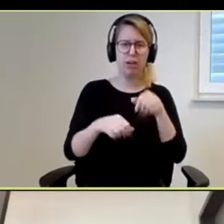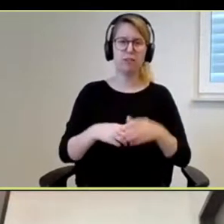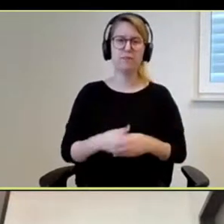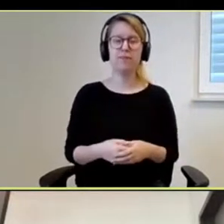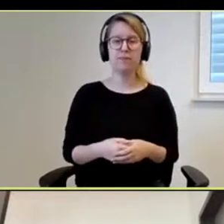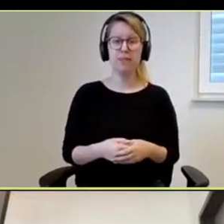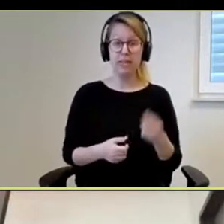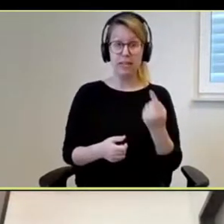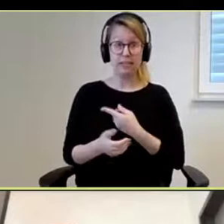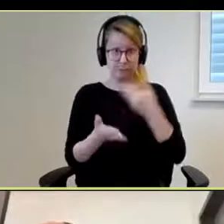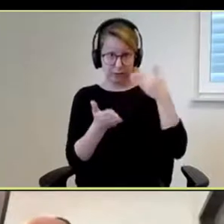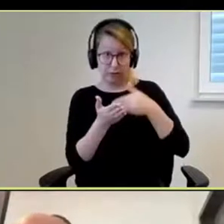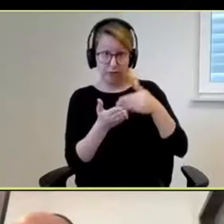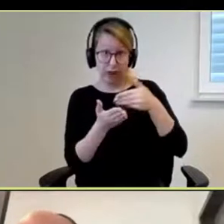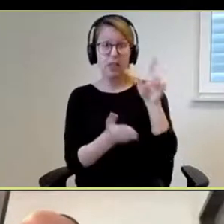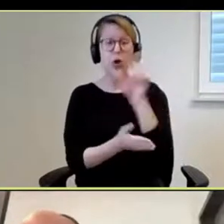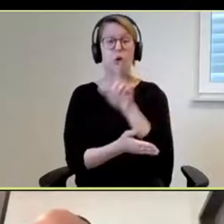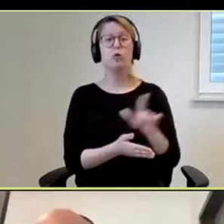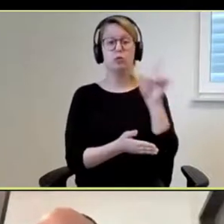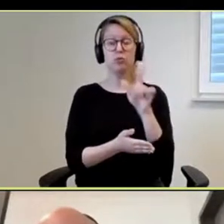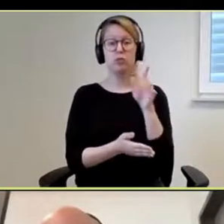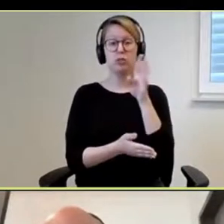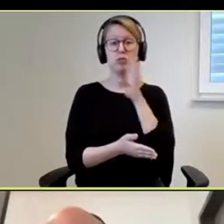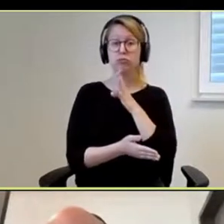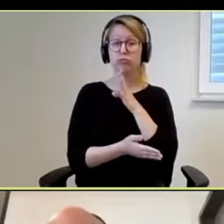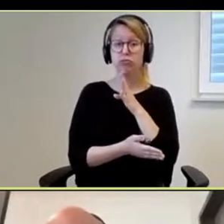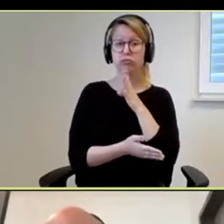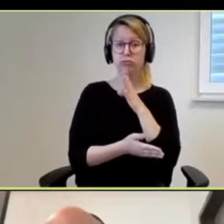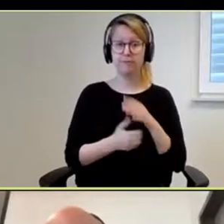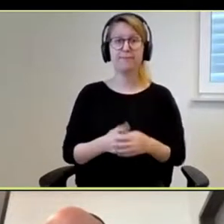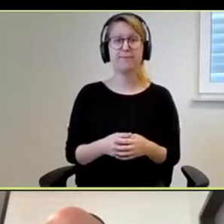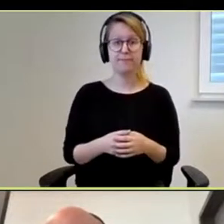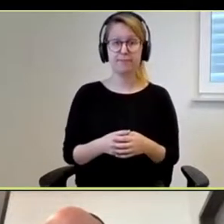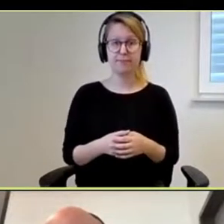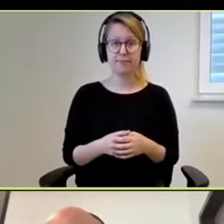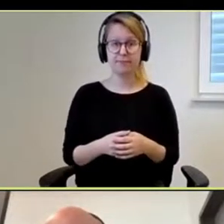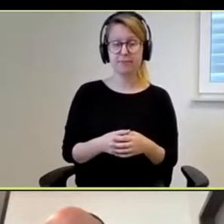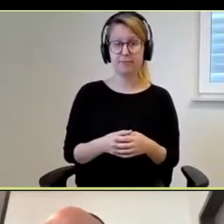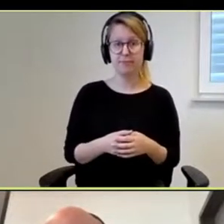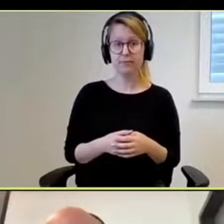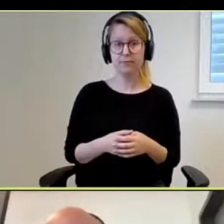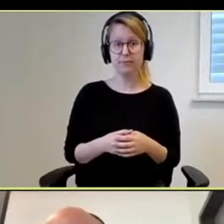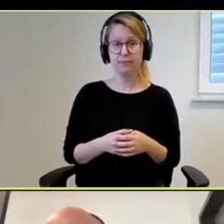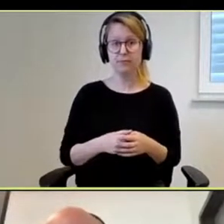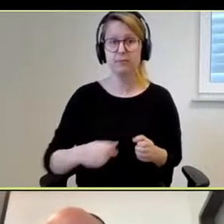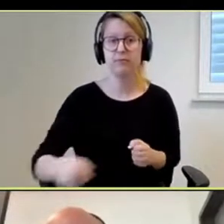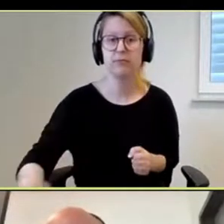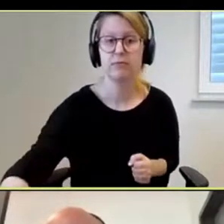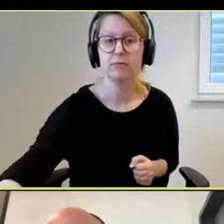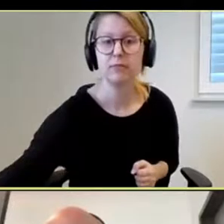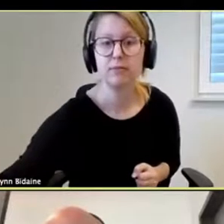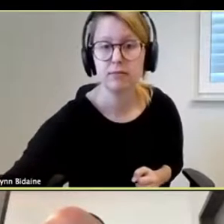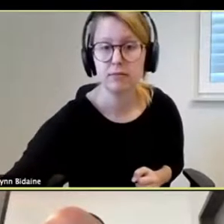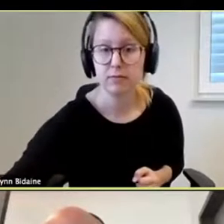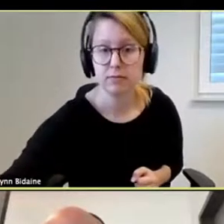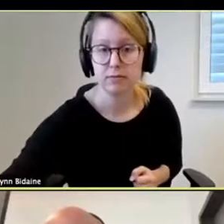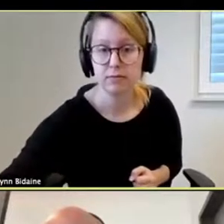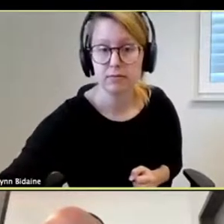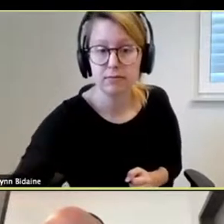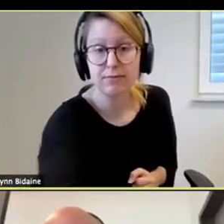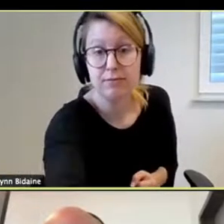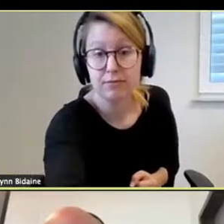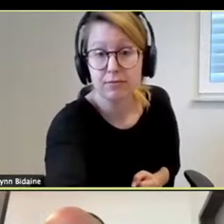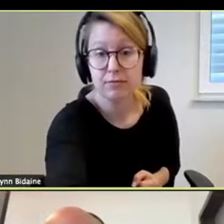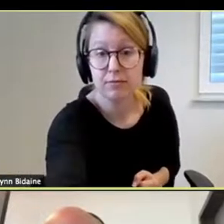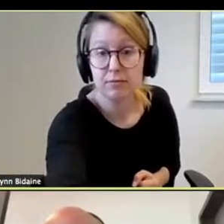Die neue Strategie für Leitmatbehinderungen war vereist am Europaparlament zu Lützburg am Anfang erst Affa